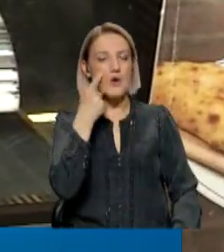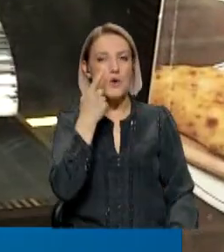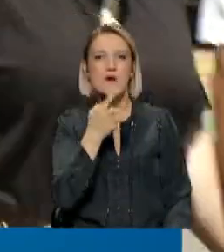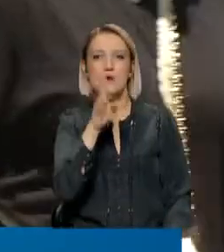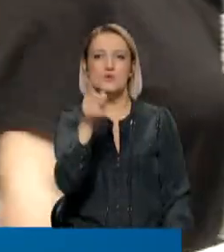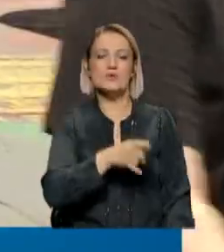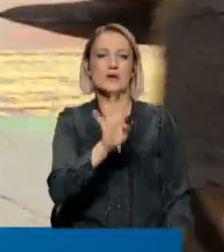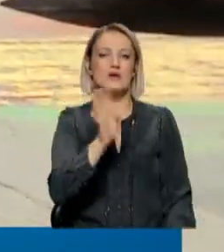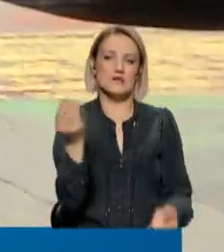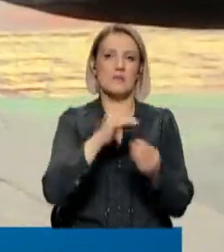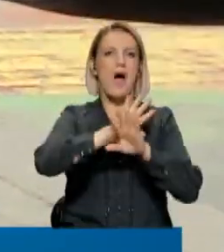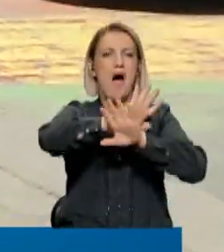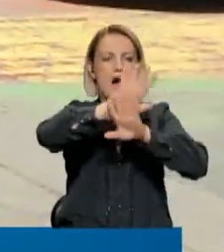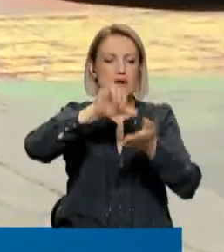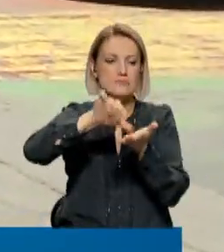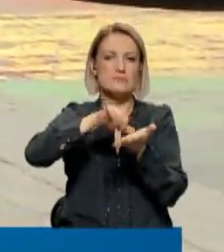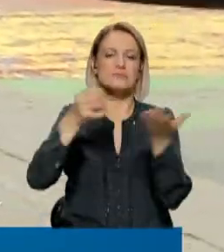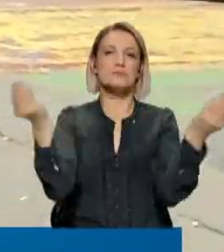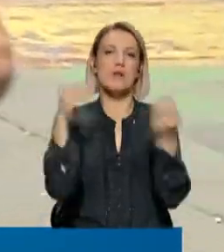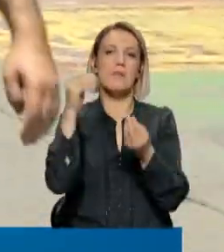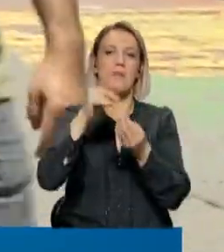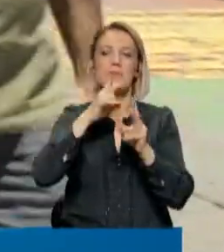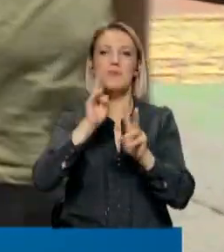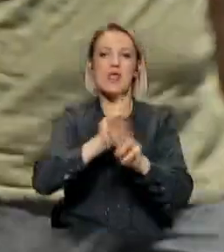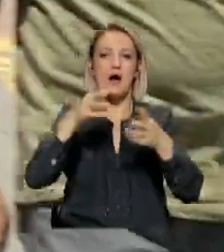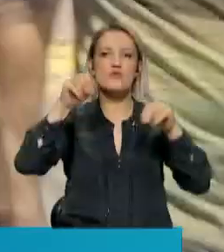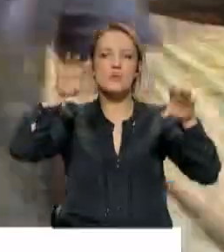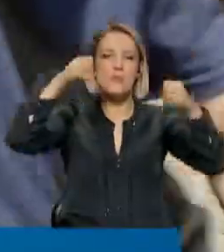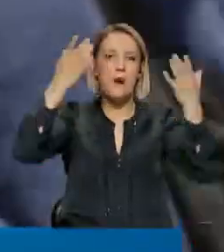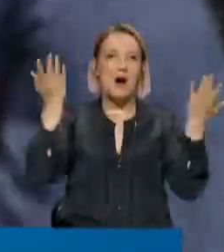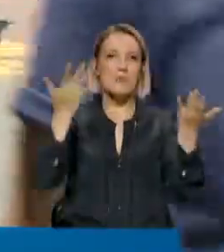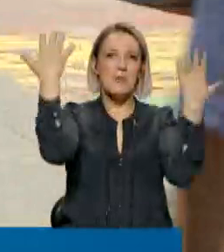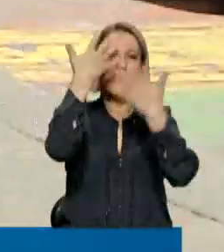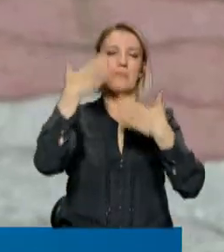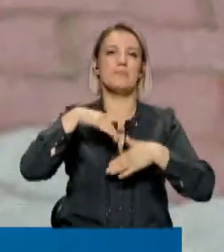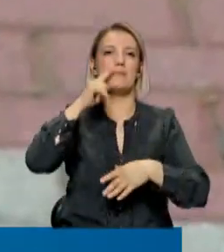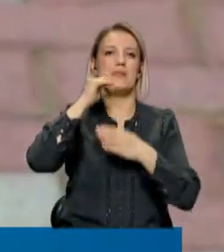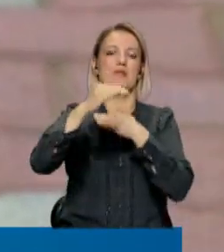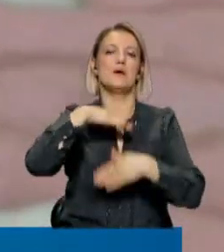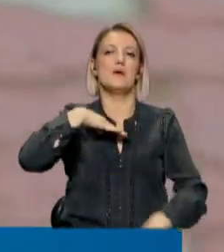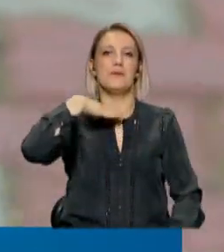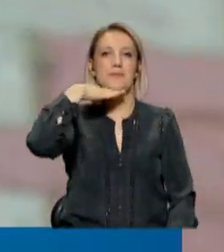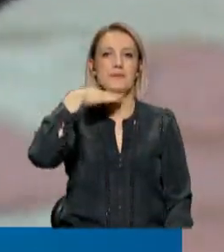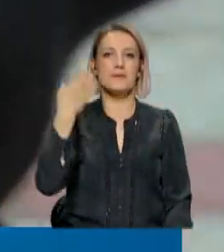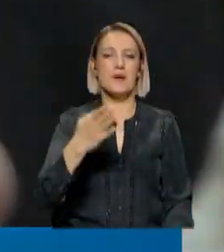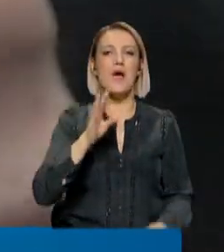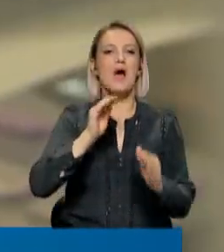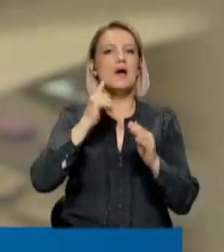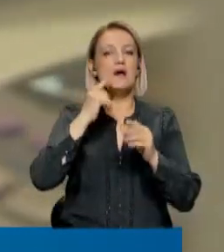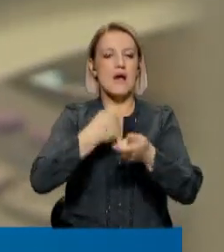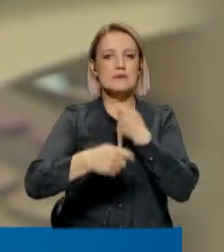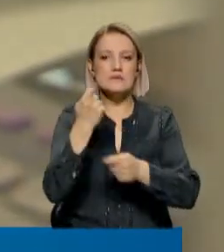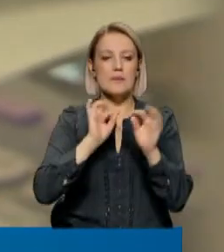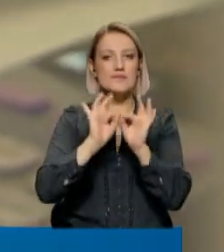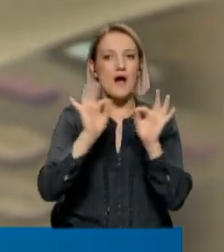zamlı artık. Her şey zam zaten, doğalgaz açmıyoruz, elektrik açmıyoruz, doğru düz banyo yapmıyoruz. Milletin burasına geldi. Esnaf tasarruf tedbirlerine her gün